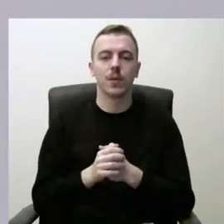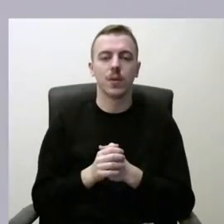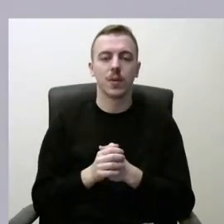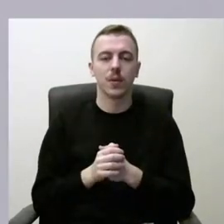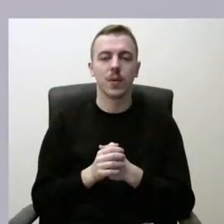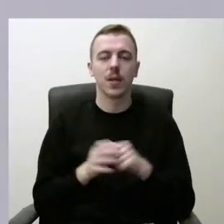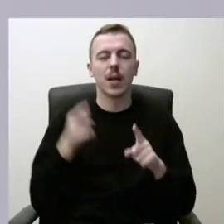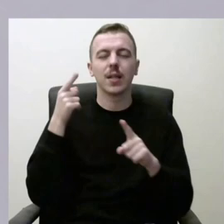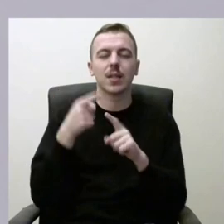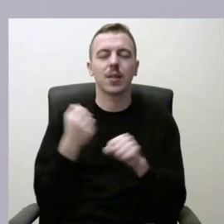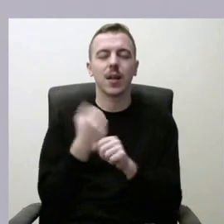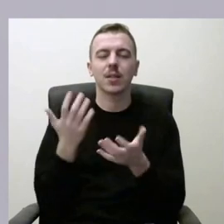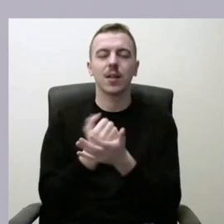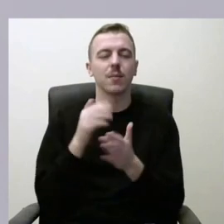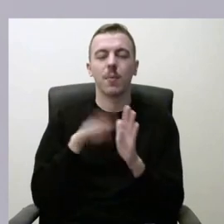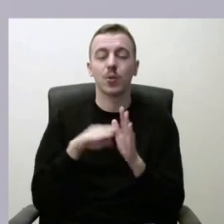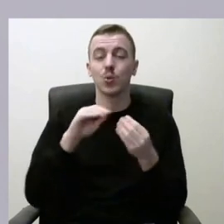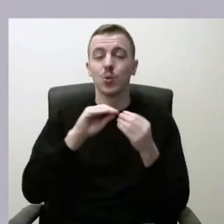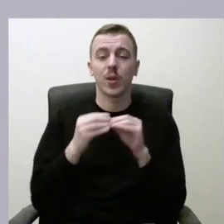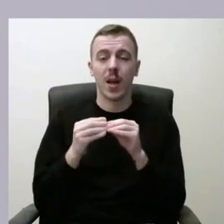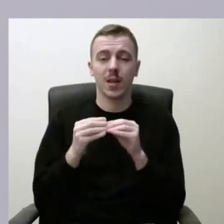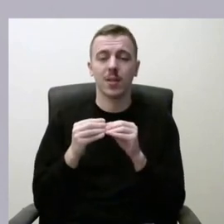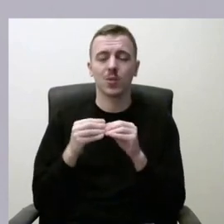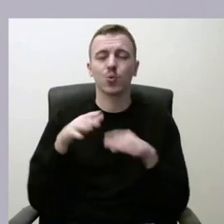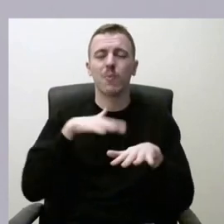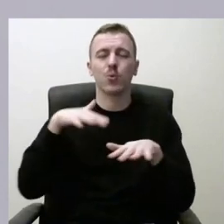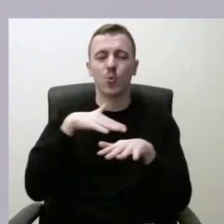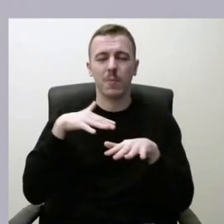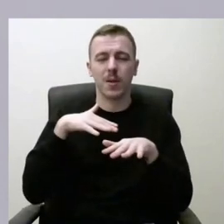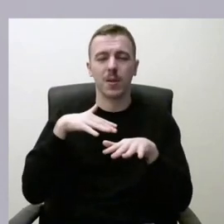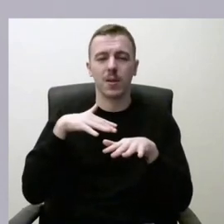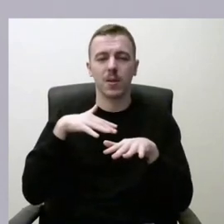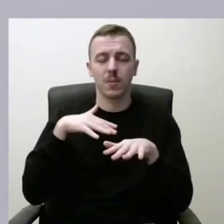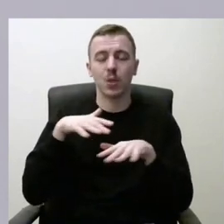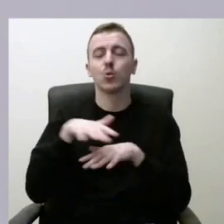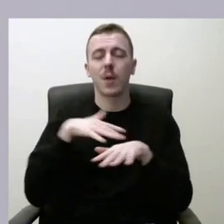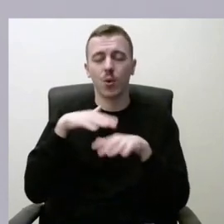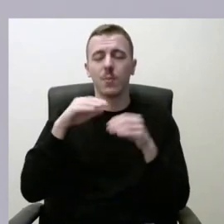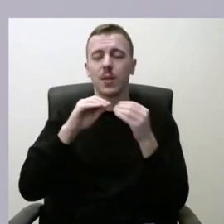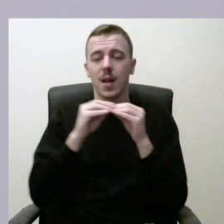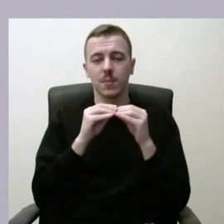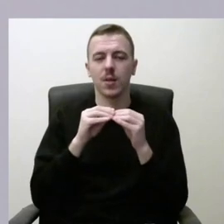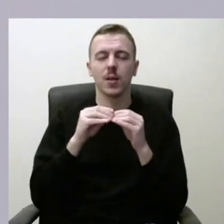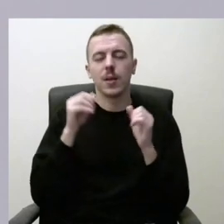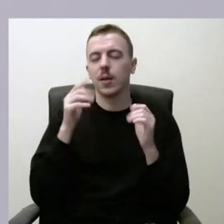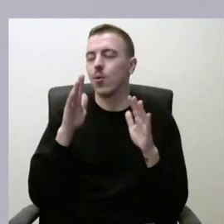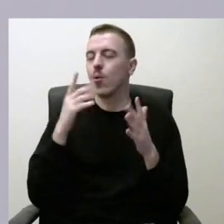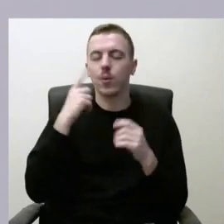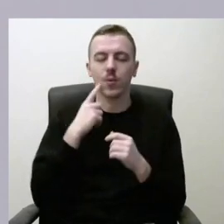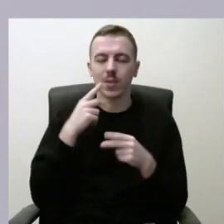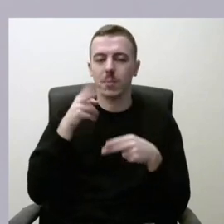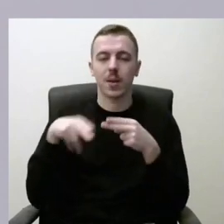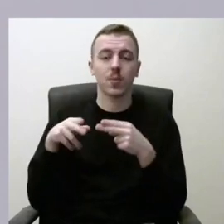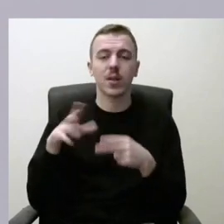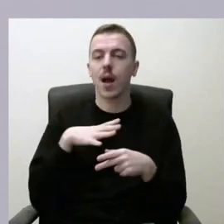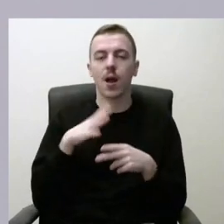paprasčiausiai derinant su bendruomenėmis, su bendruomenės derinant bet kokius sprendimus. Nieko negali būti